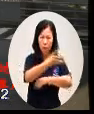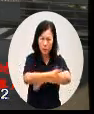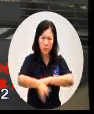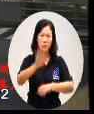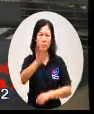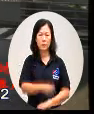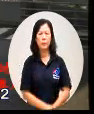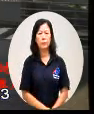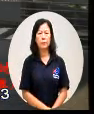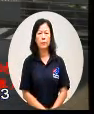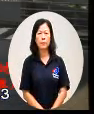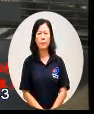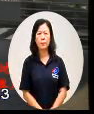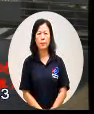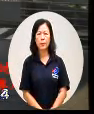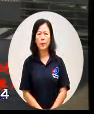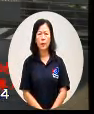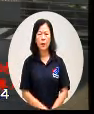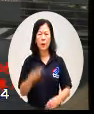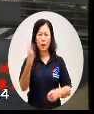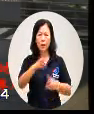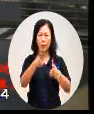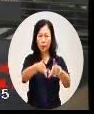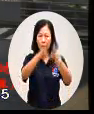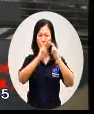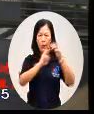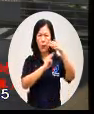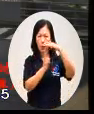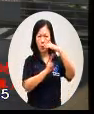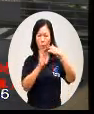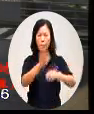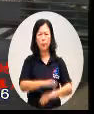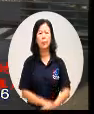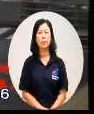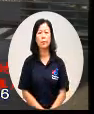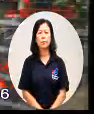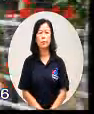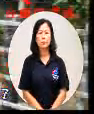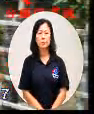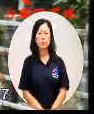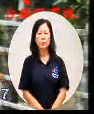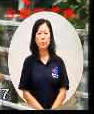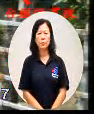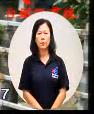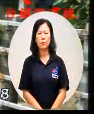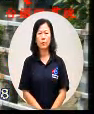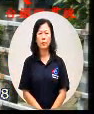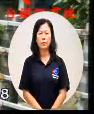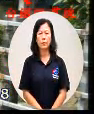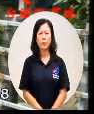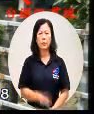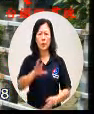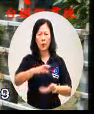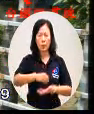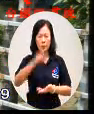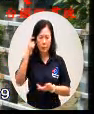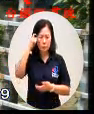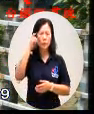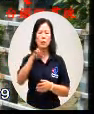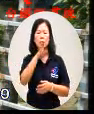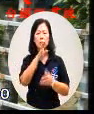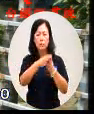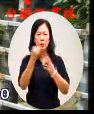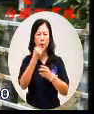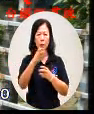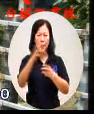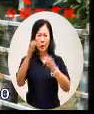子这个南洋高架桥，哦，这样，哦，这样，这样，这样，啊，我建议哦，这个是南洋